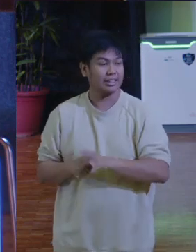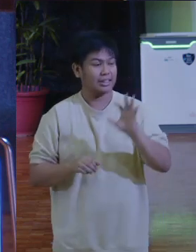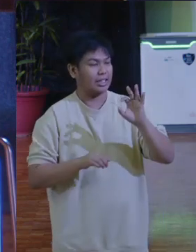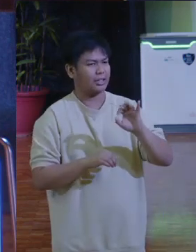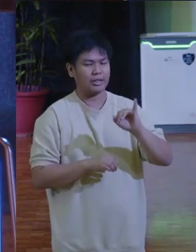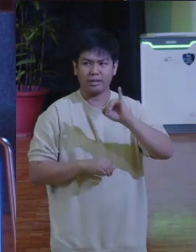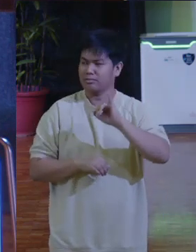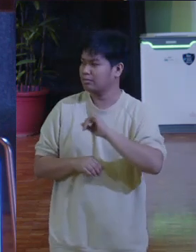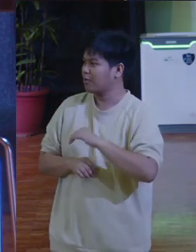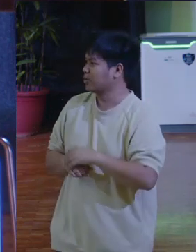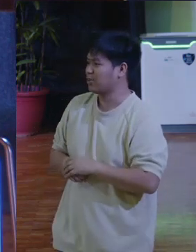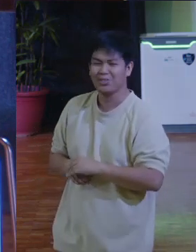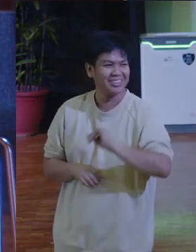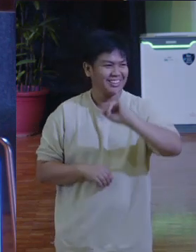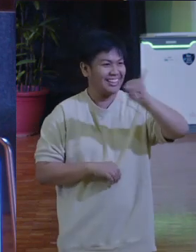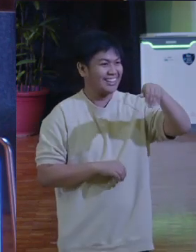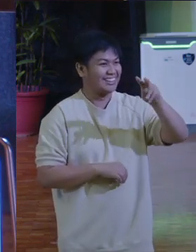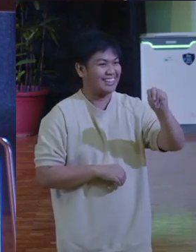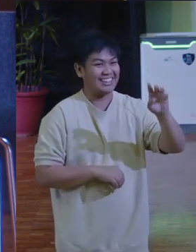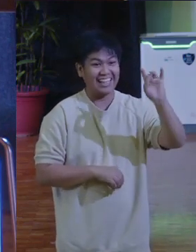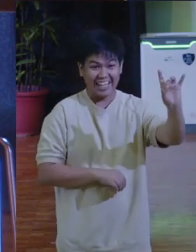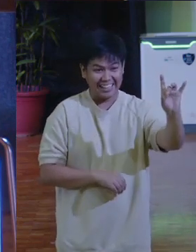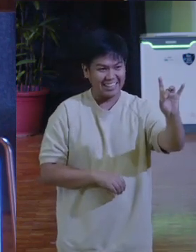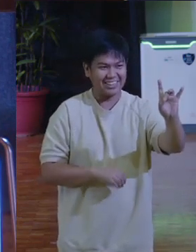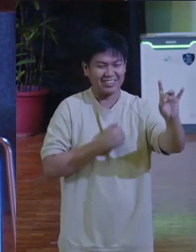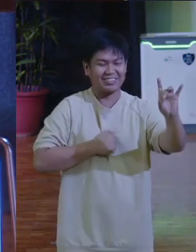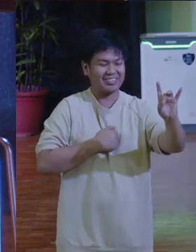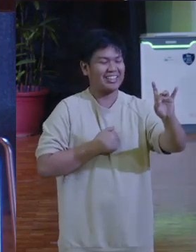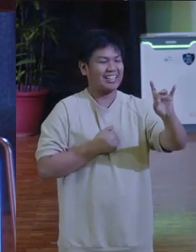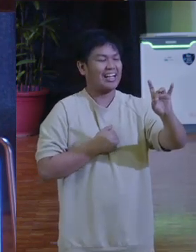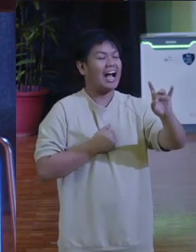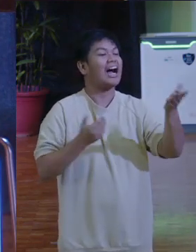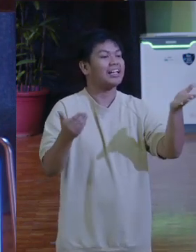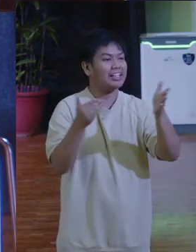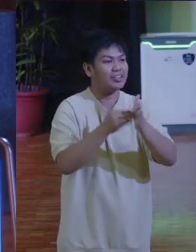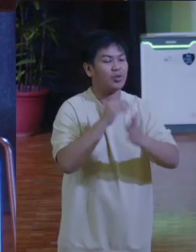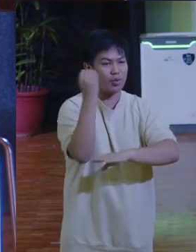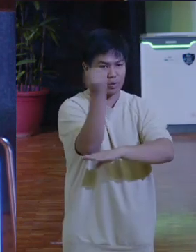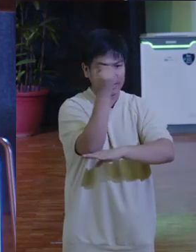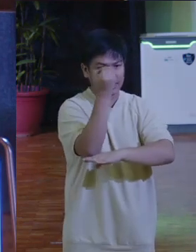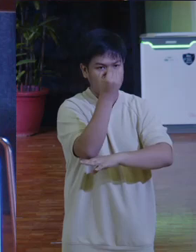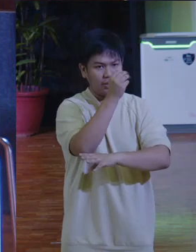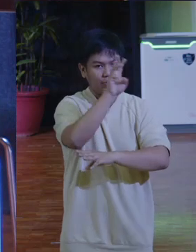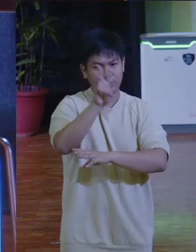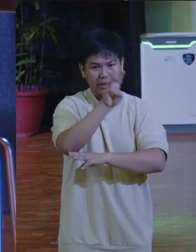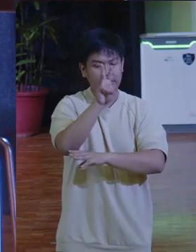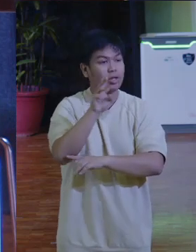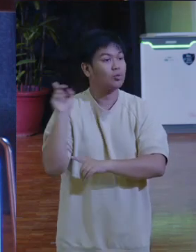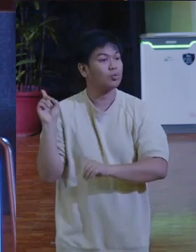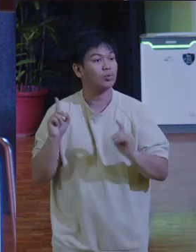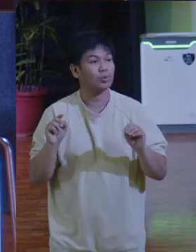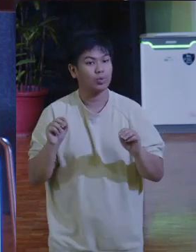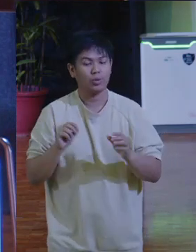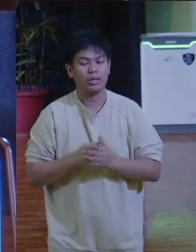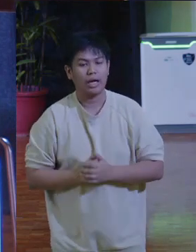January 8. Magre-resume ang Ortigas Community Outreach.